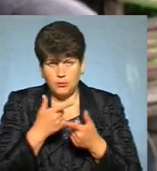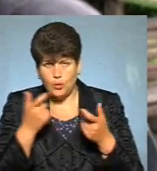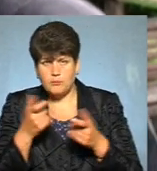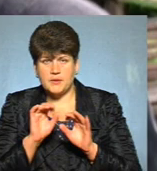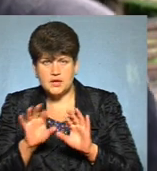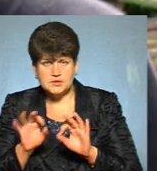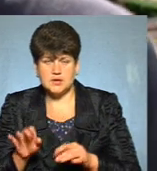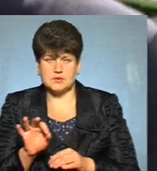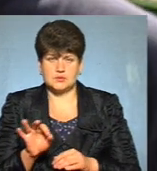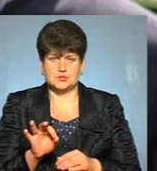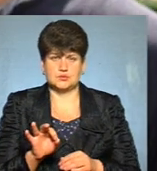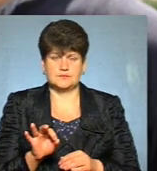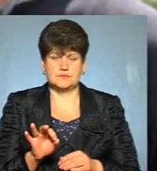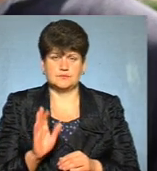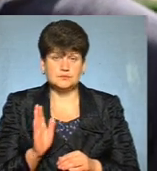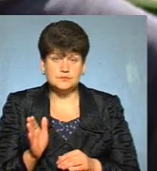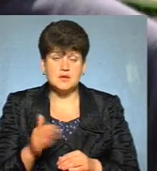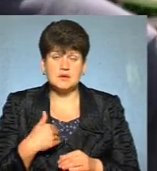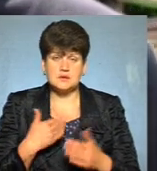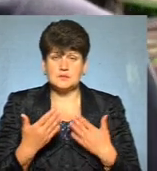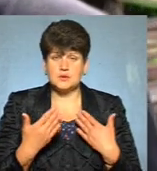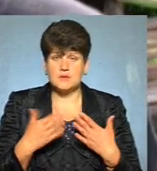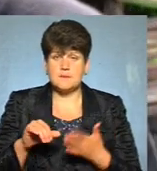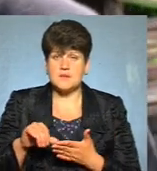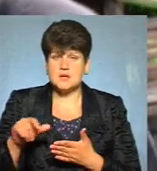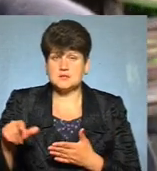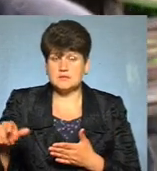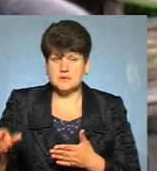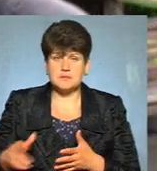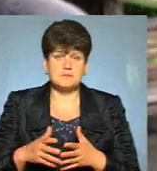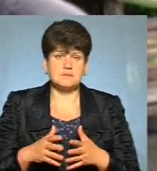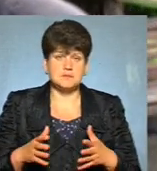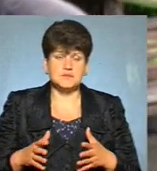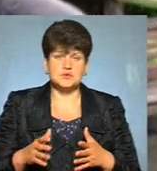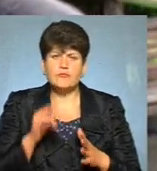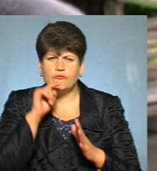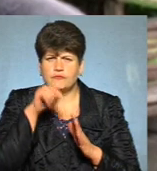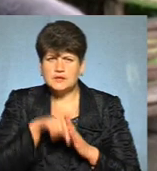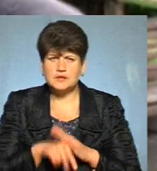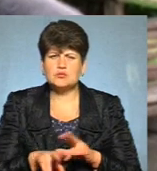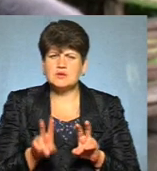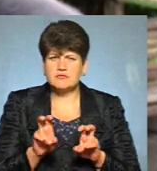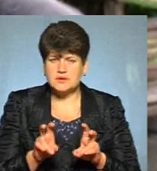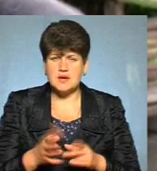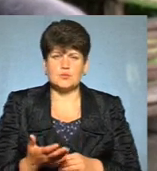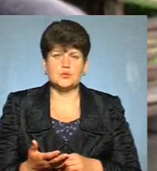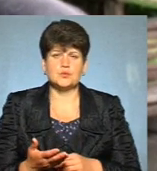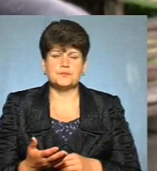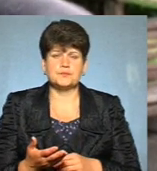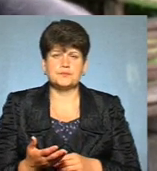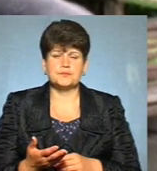речі. Я спілкувався з представниками, ну, десь більше вникнути в тему, щоб розуміти ці речі.